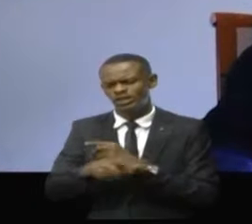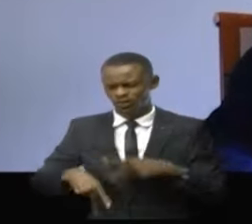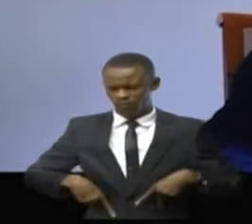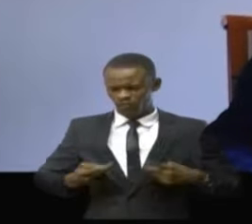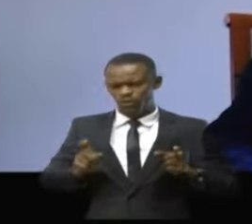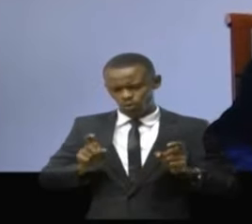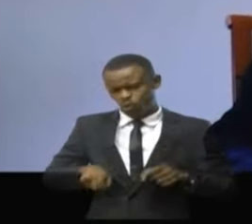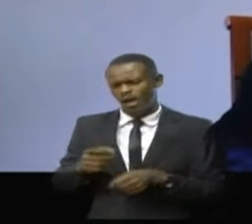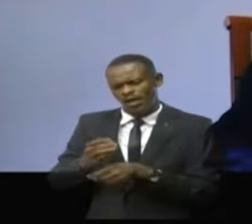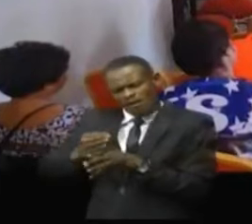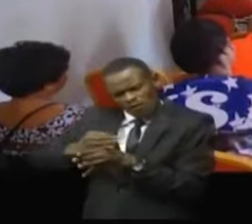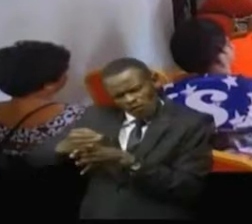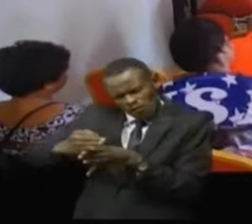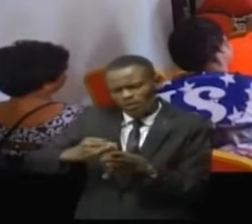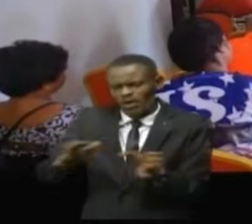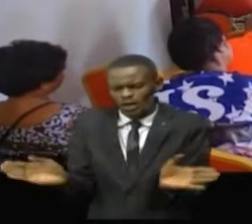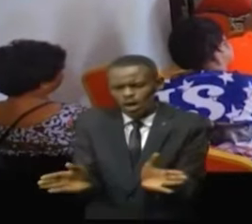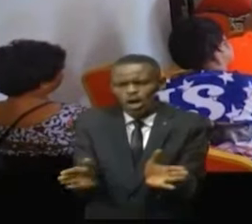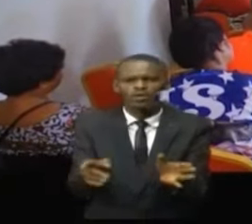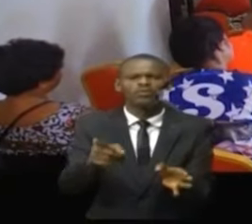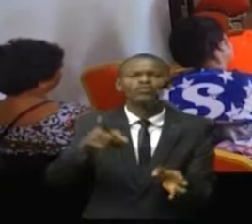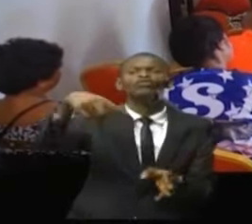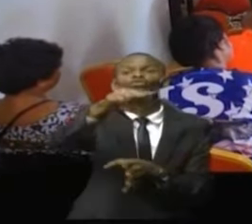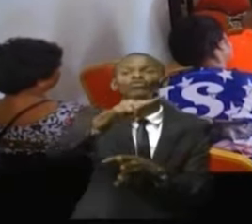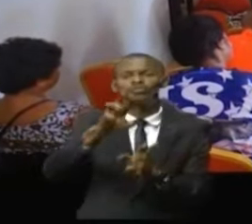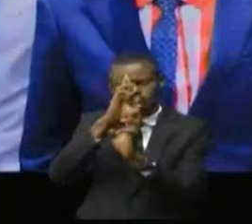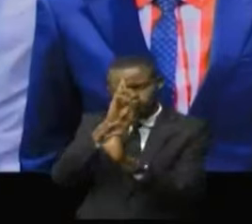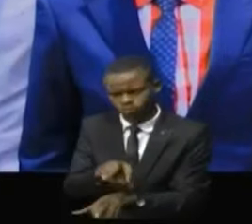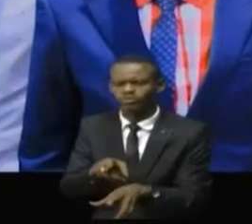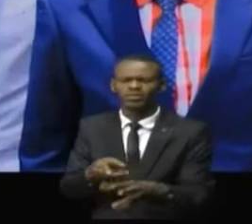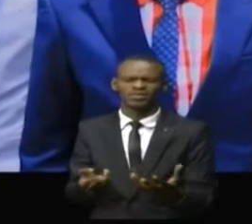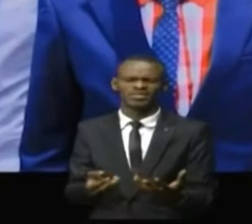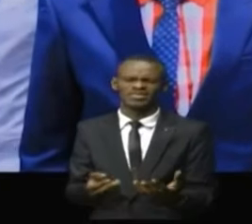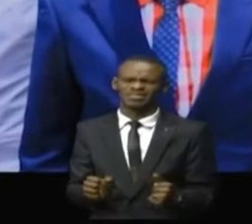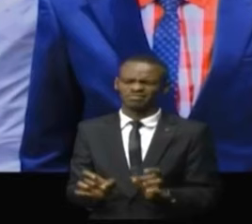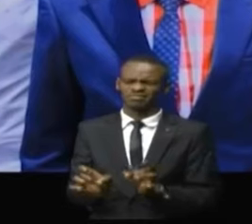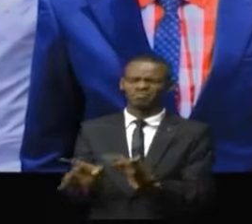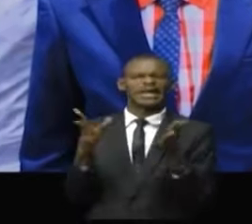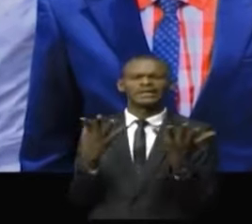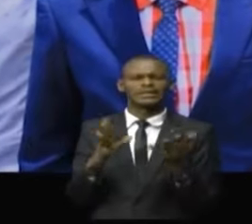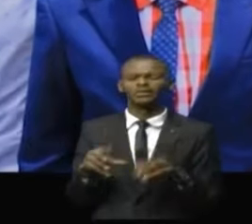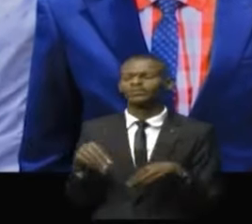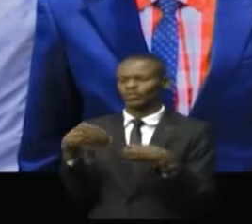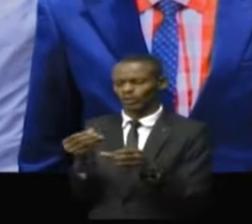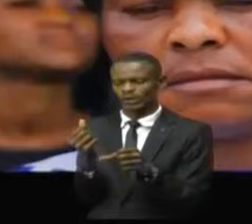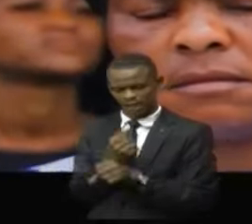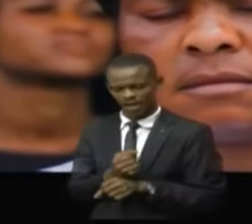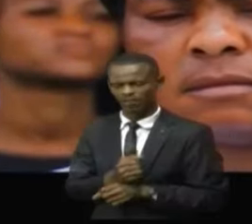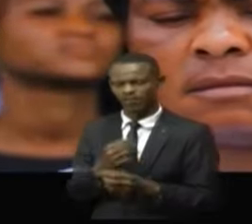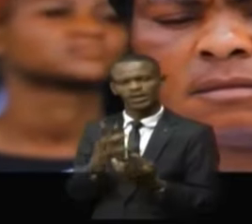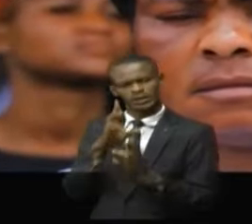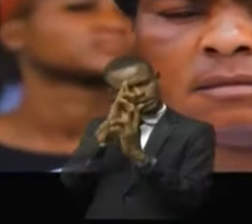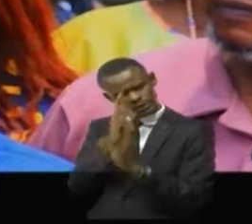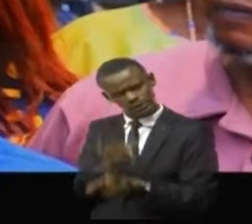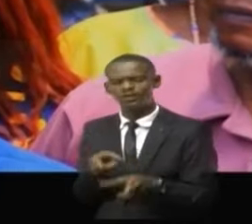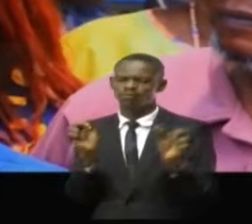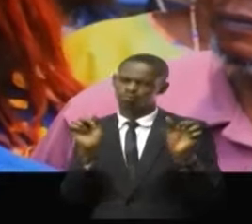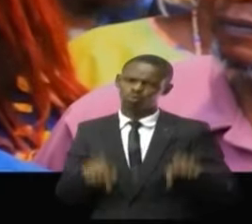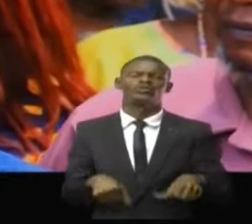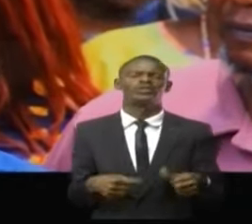mes collaborateurs, je vous demande de les recevoir, donnez-leur de l'emploi avec tout ce que vous